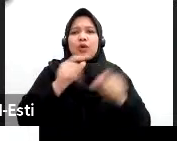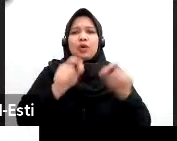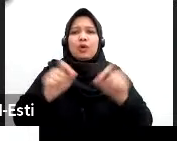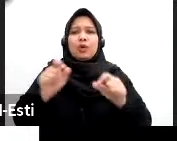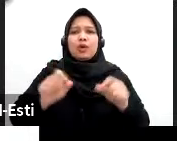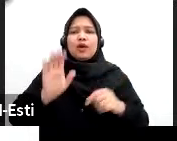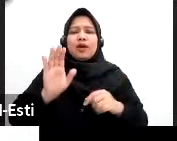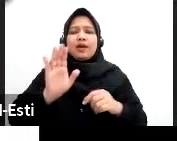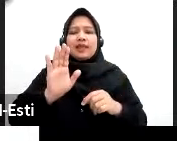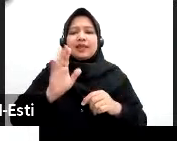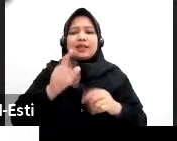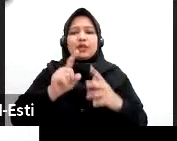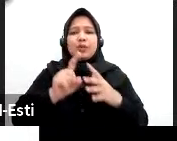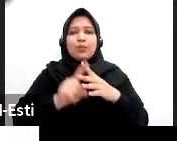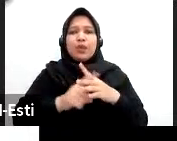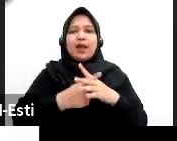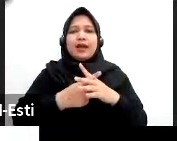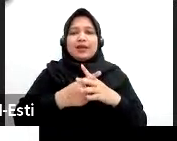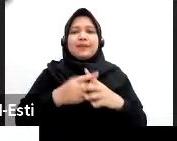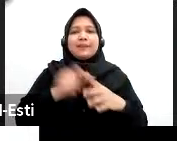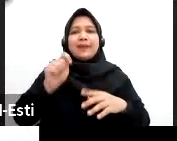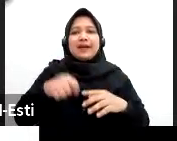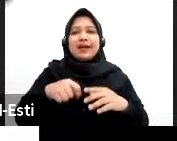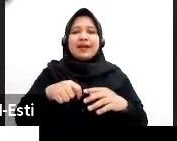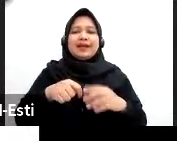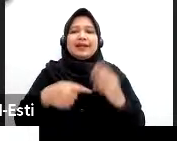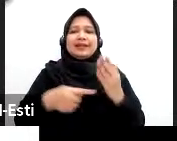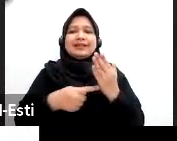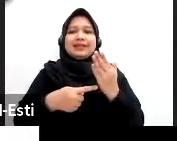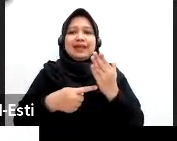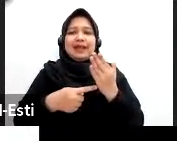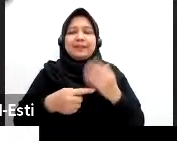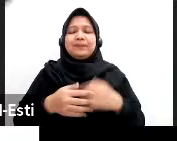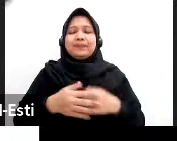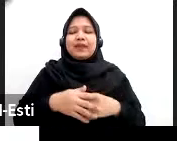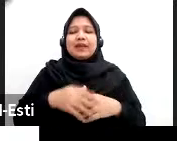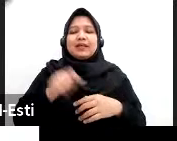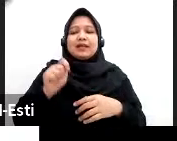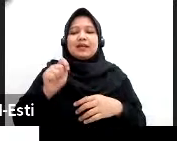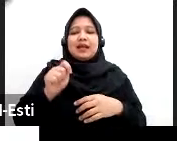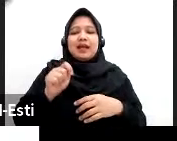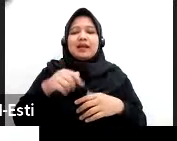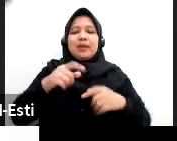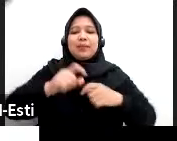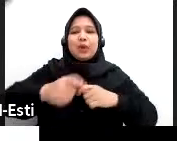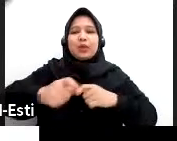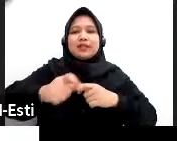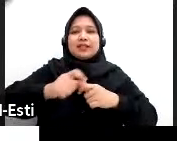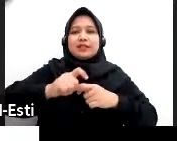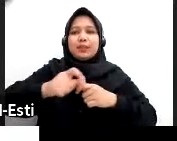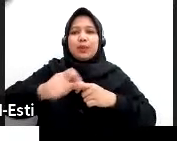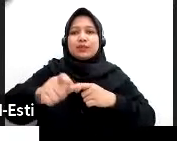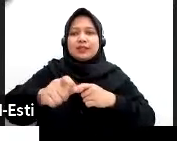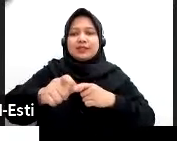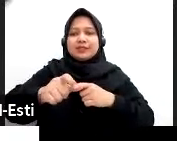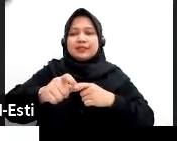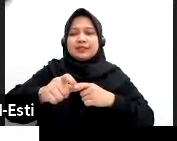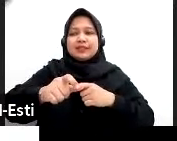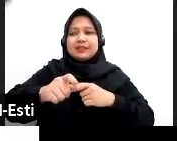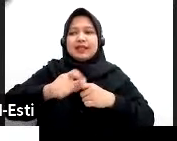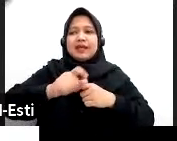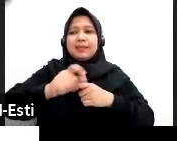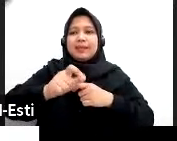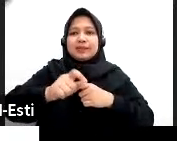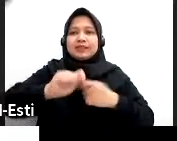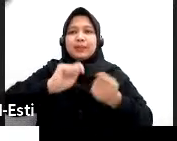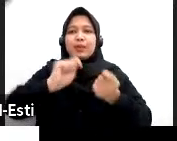sudah mulai mengadopsi digital tidak ada onboarding ataupun proses converting the ship of Rinto